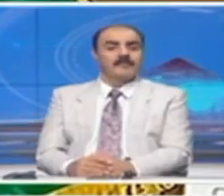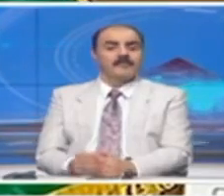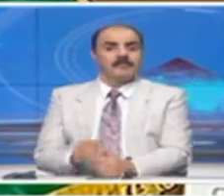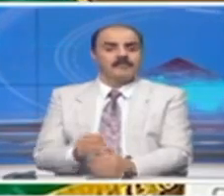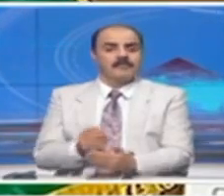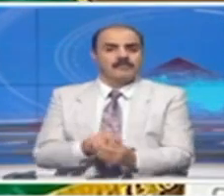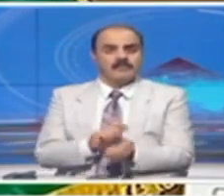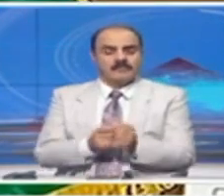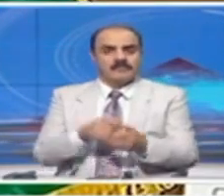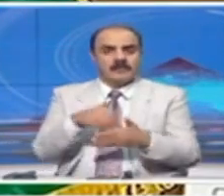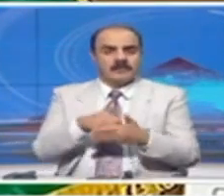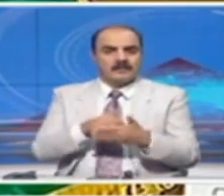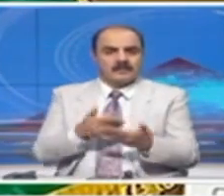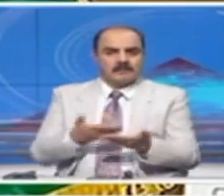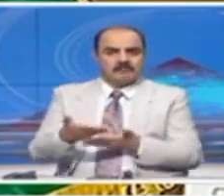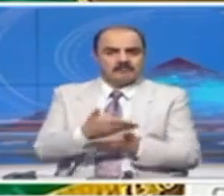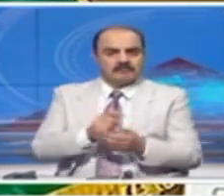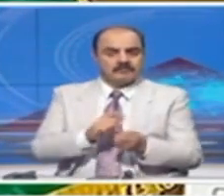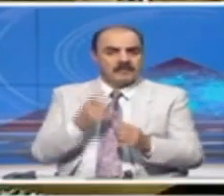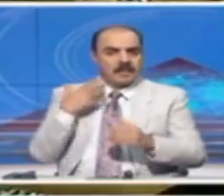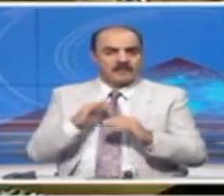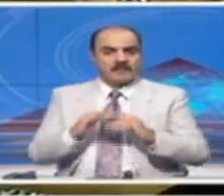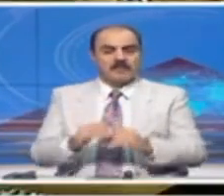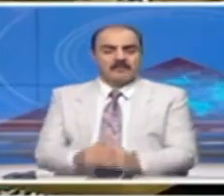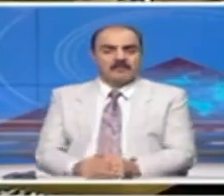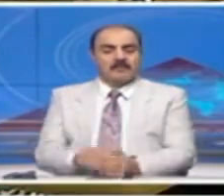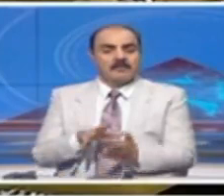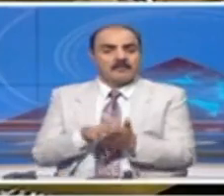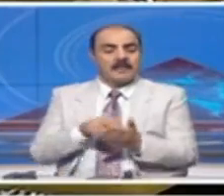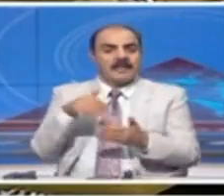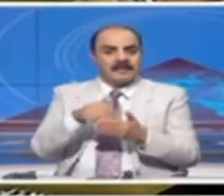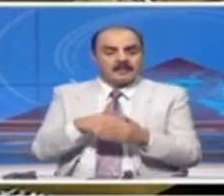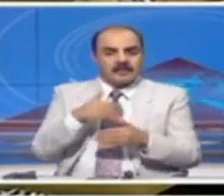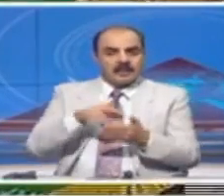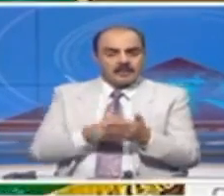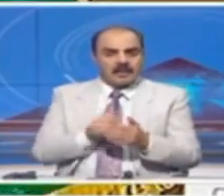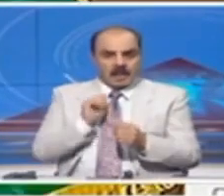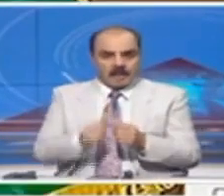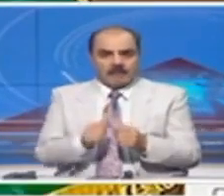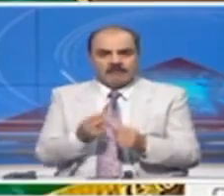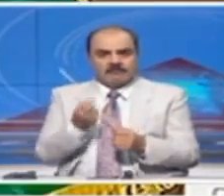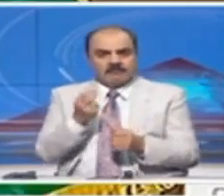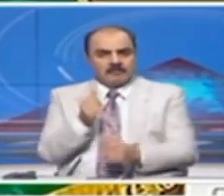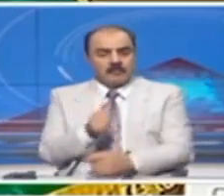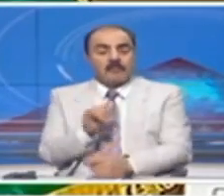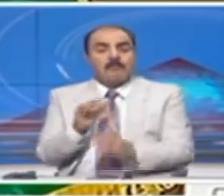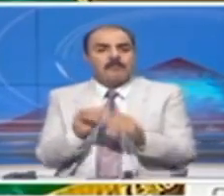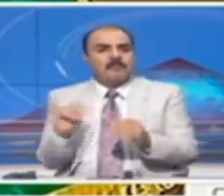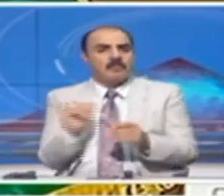التحول الديمقراطي في ليبيا. بالنسبة للانتخابات، النقطة اللي حضرتك أثرتها،